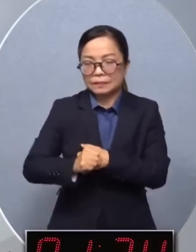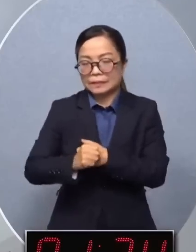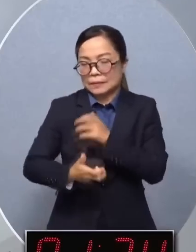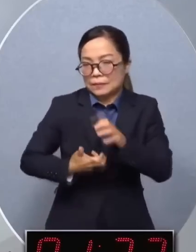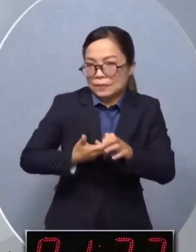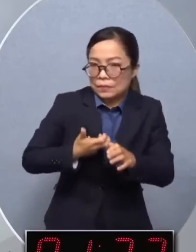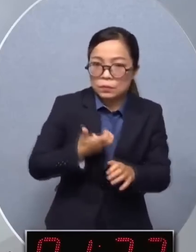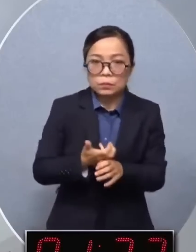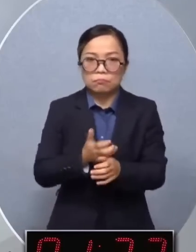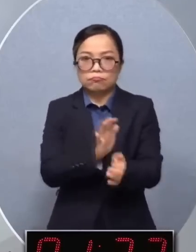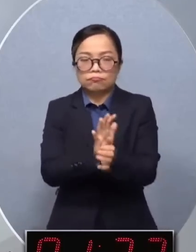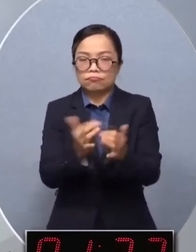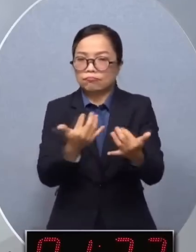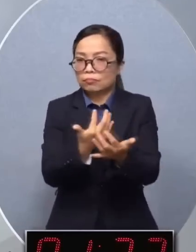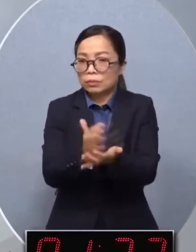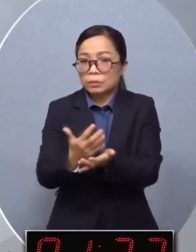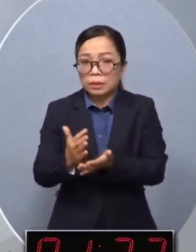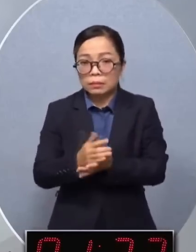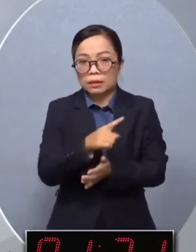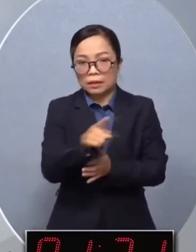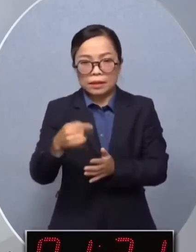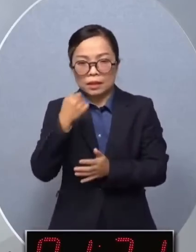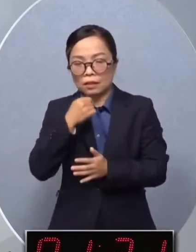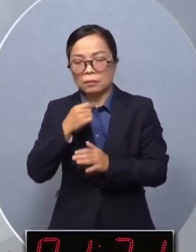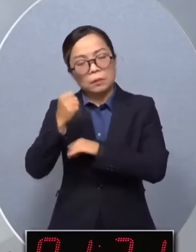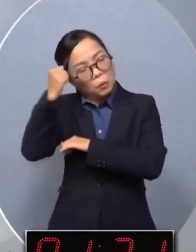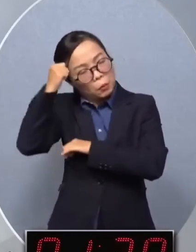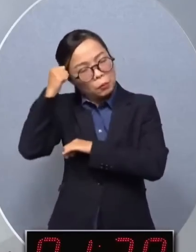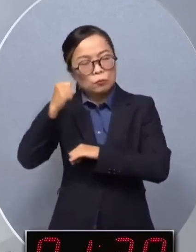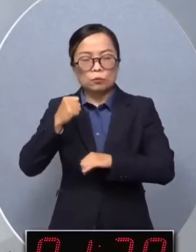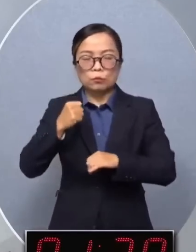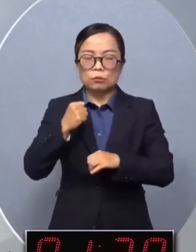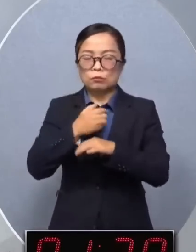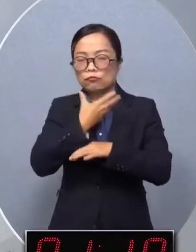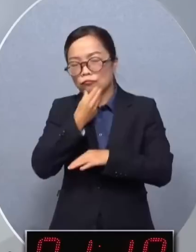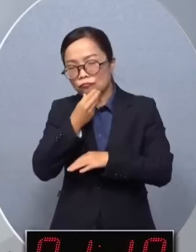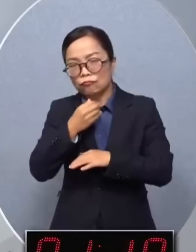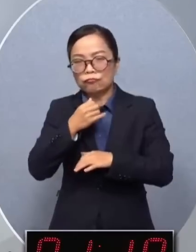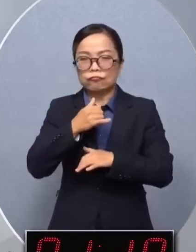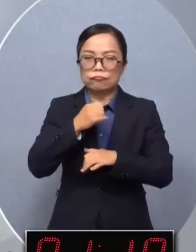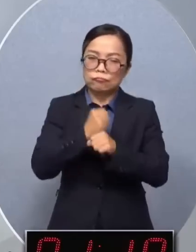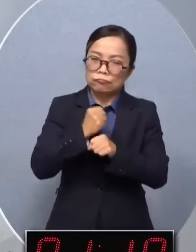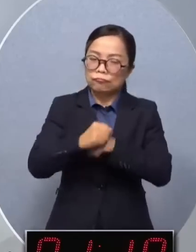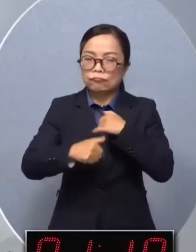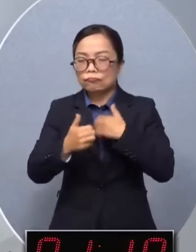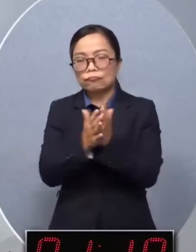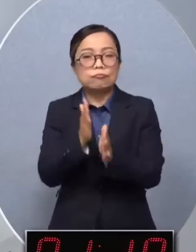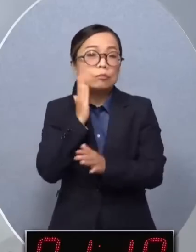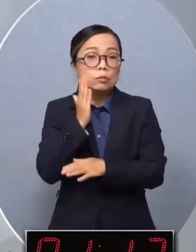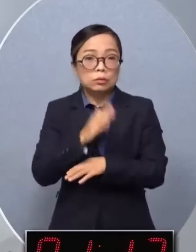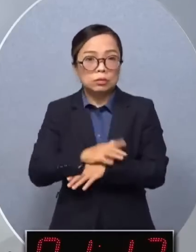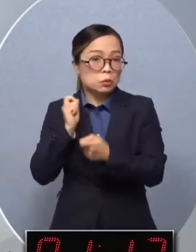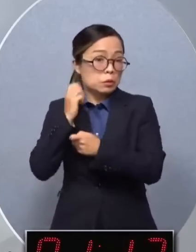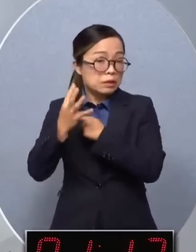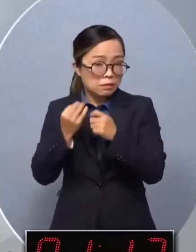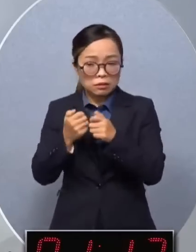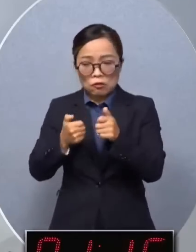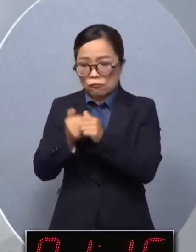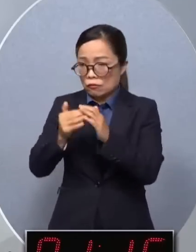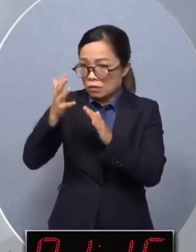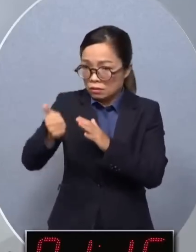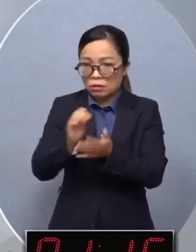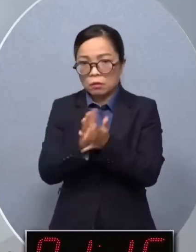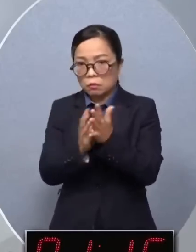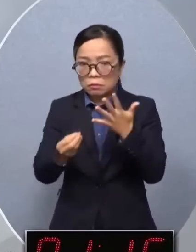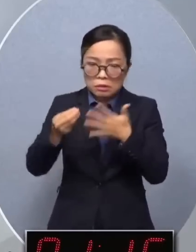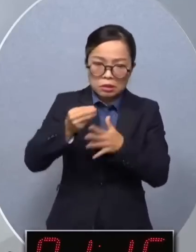全力以赴让他们能够过到安居乐业。所以这几年来，不管我当副市长我当市